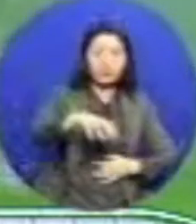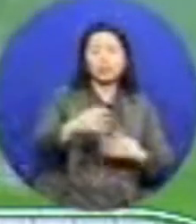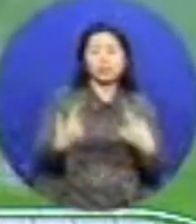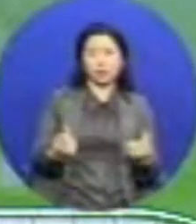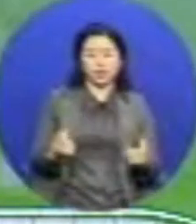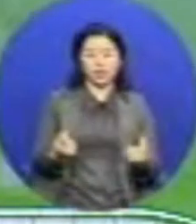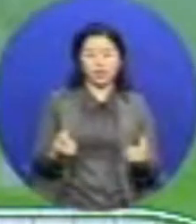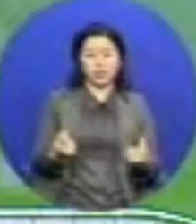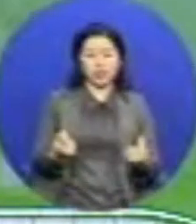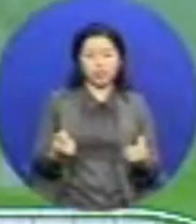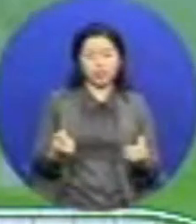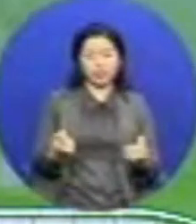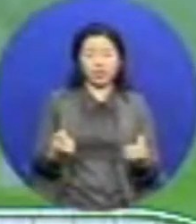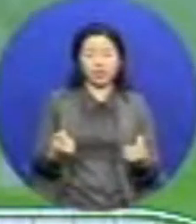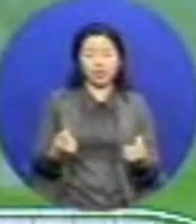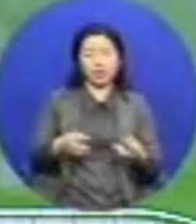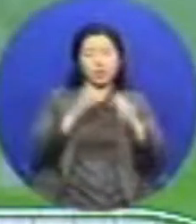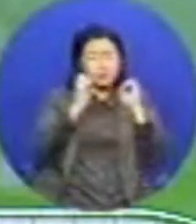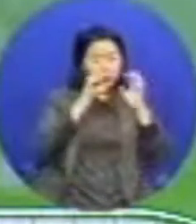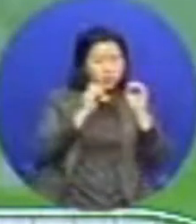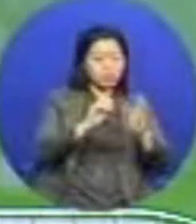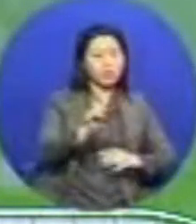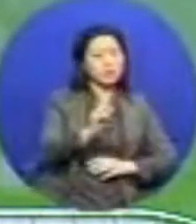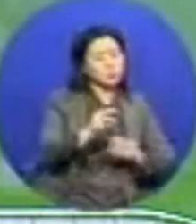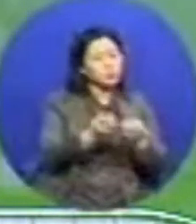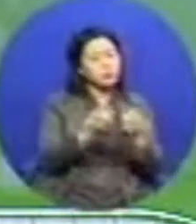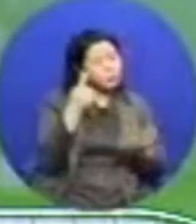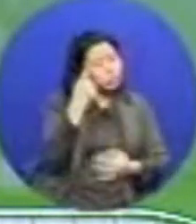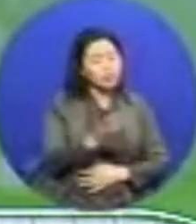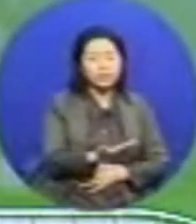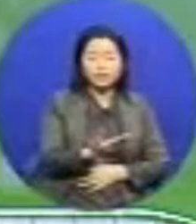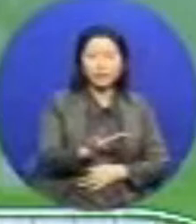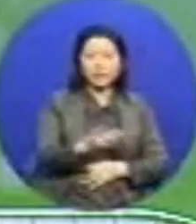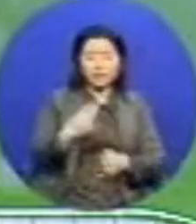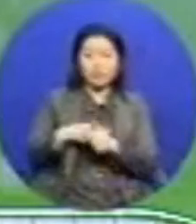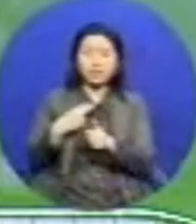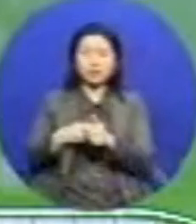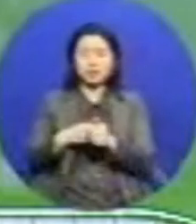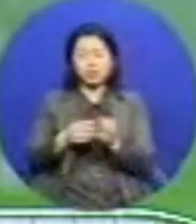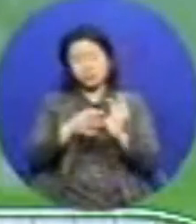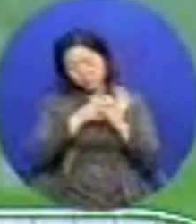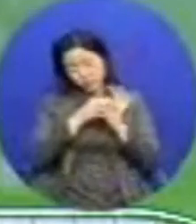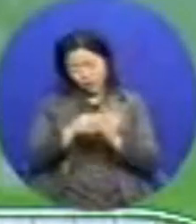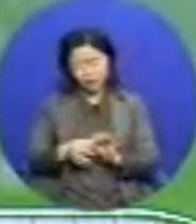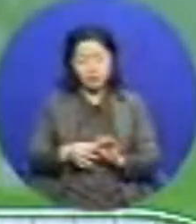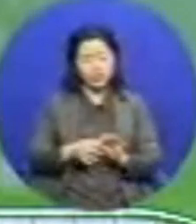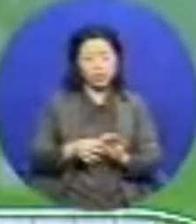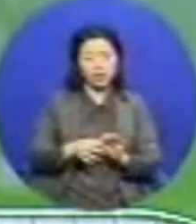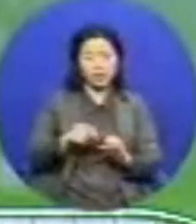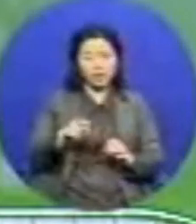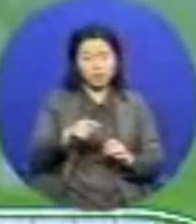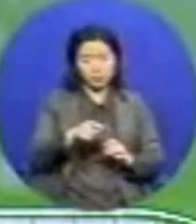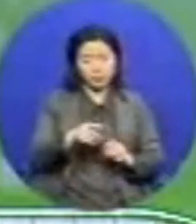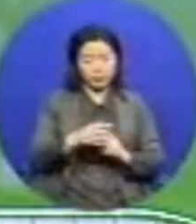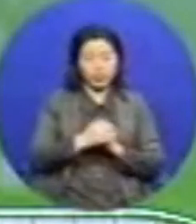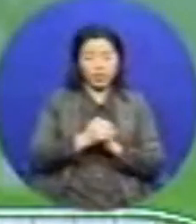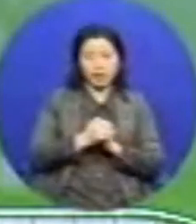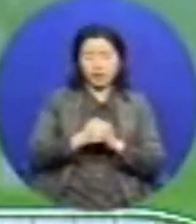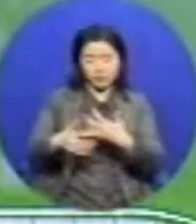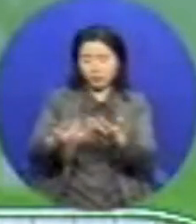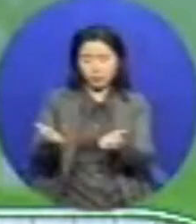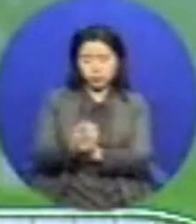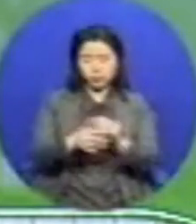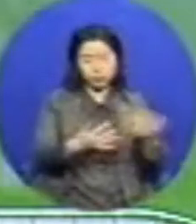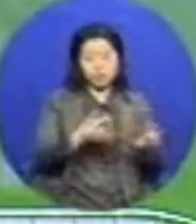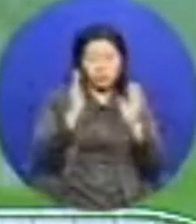선생님들이 전도사님 좀 어떻게 해줘요 이 아이 좀 어떻게 해줘요 이 아이때문에 도대체 예배도 분반 공부 도 안되요